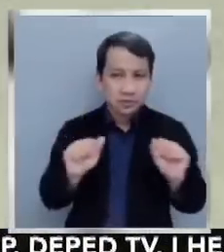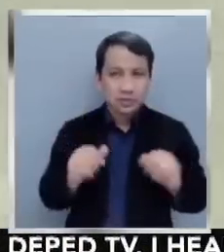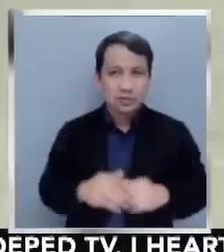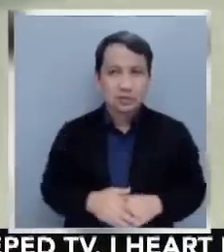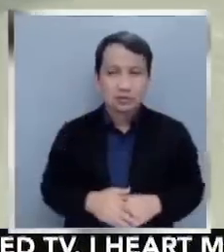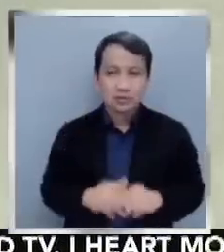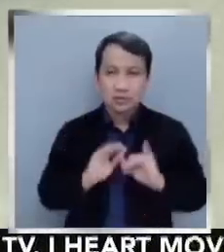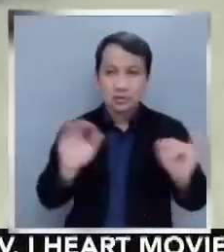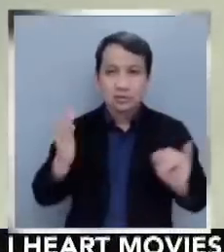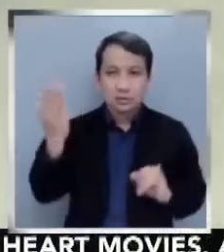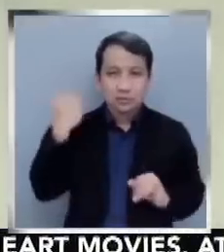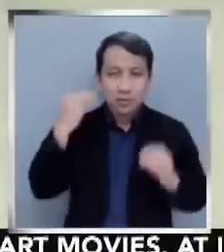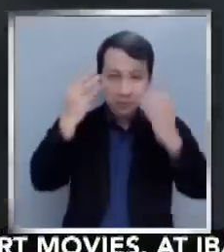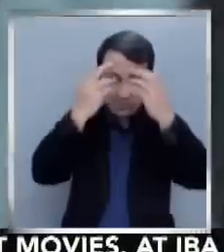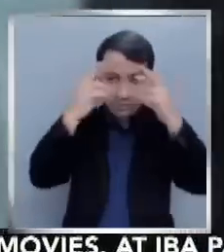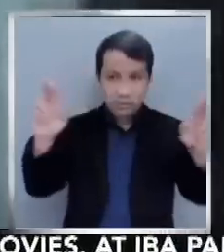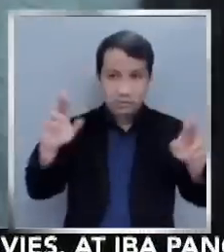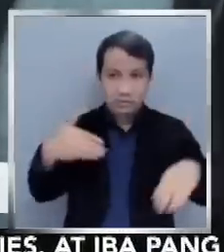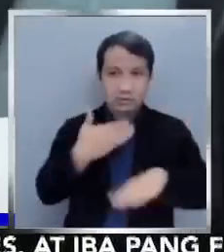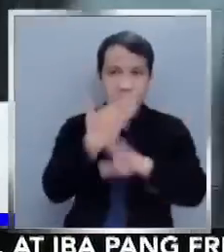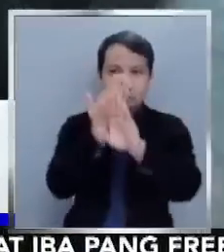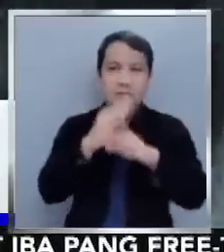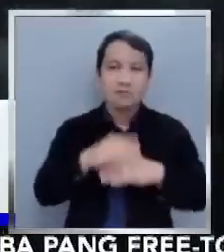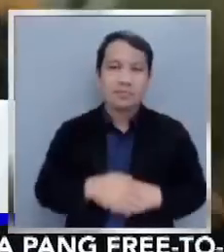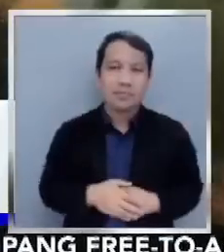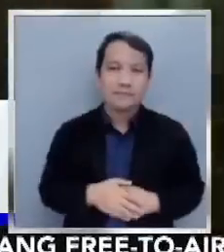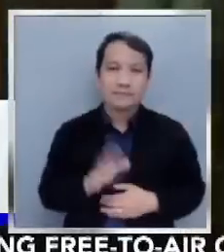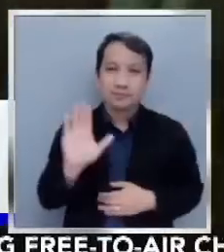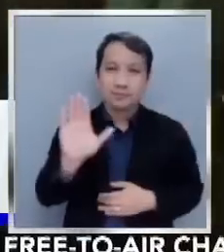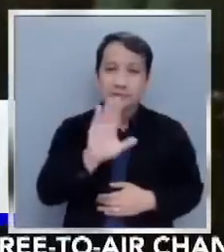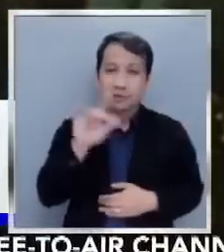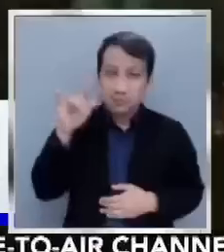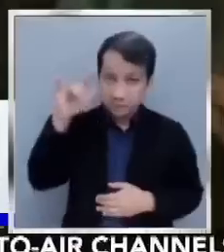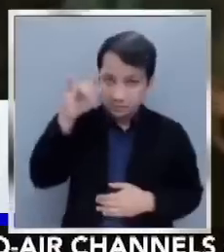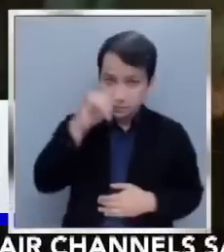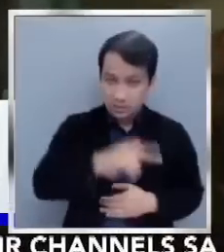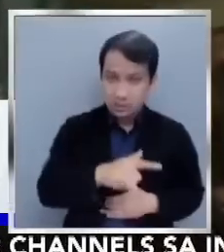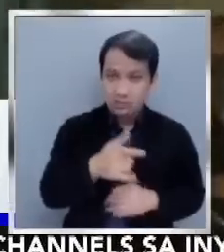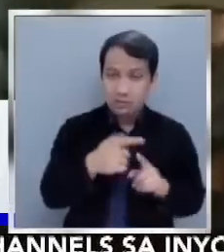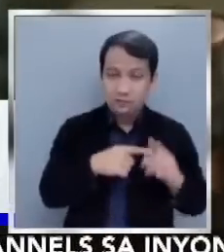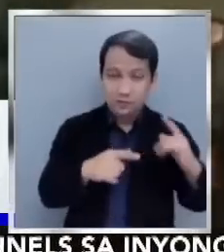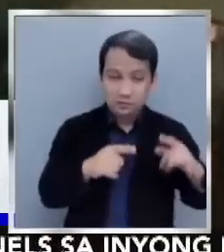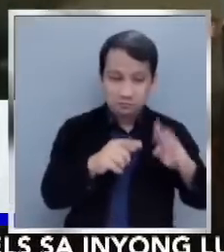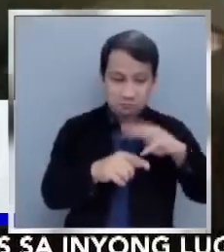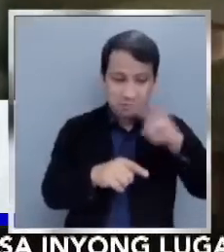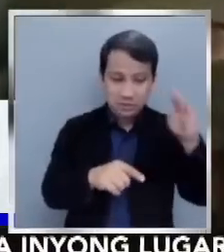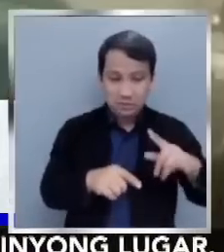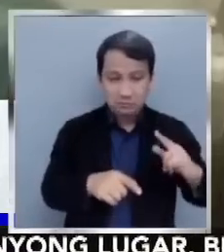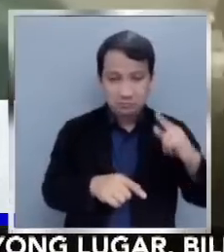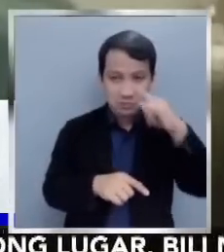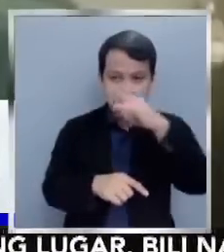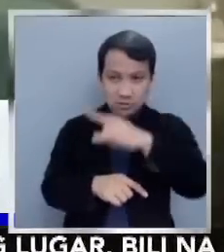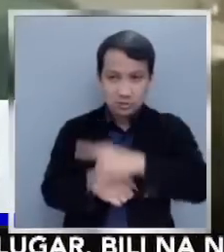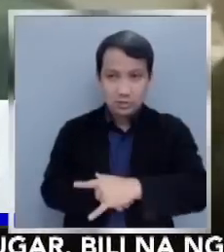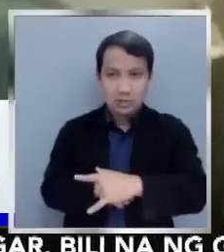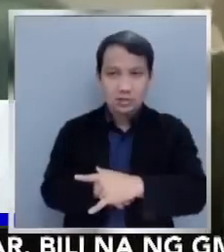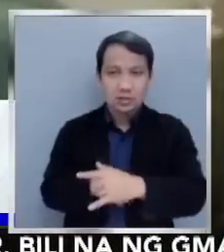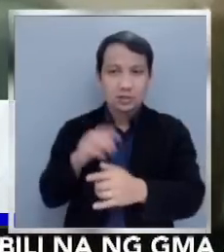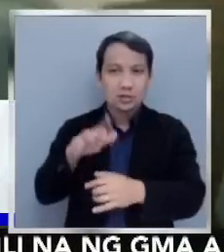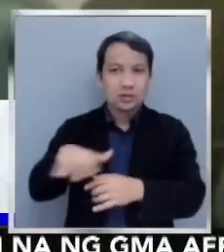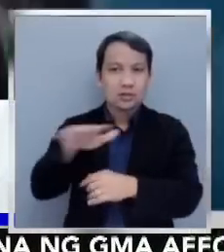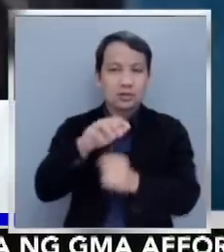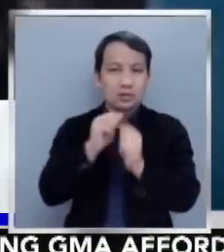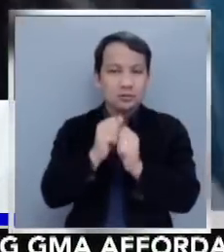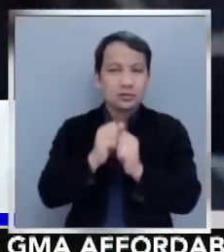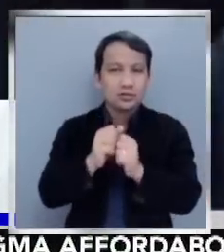noong alkalde pa siya ng Davao. Sa kanyang flight kagabi mula Manila hanggang Davao ay nag-cheer ang kanyang mga kasama sa